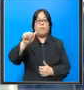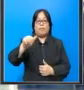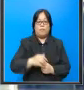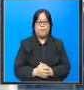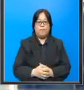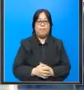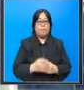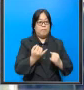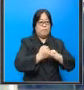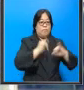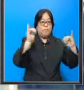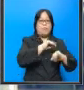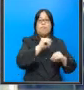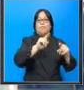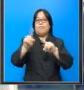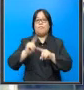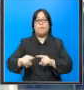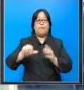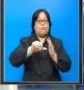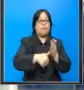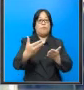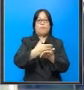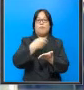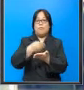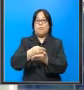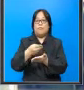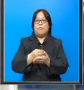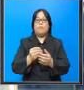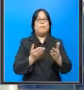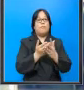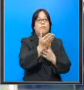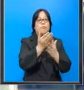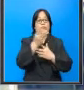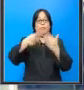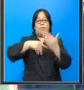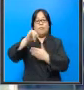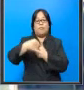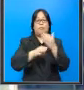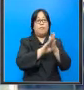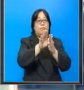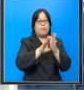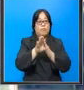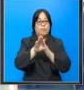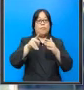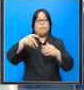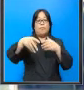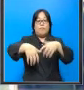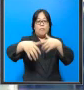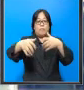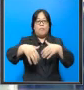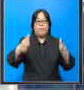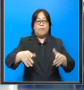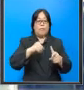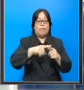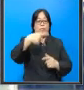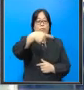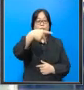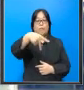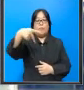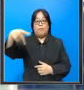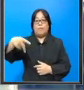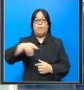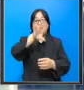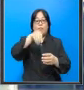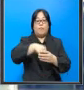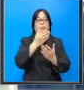200 jalan-jalan dan jabatan-jabatan kalau kita lihat di kuat kawasan Kuala Lumpur kita ada banyak jalan-jalan